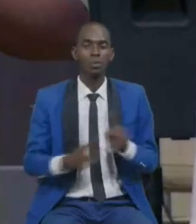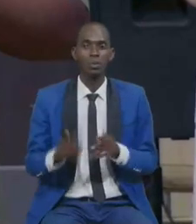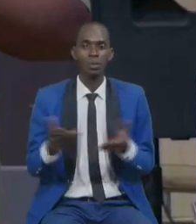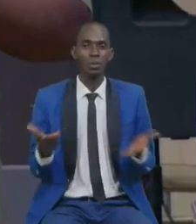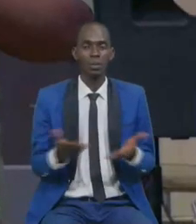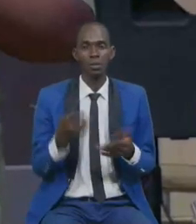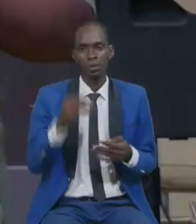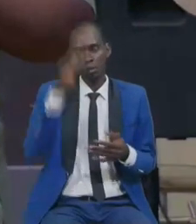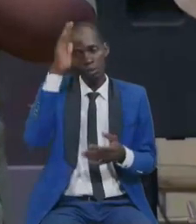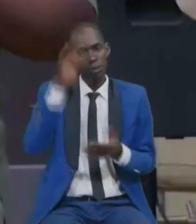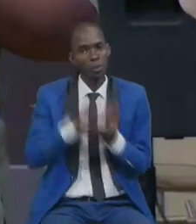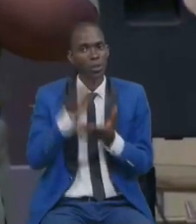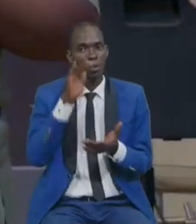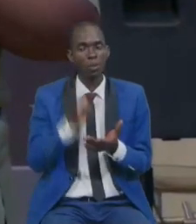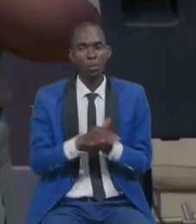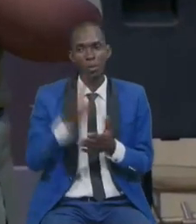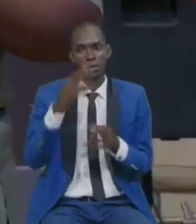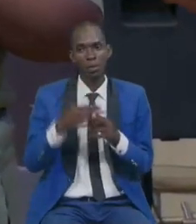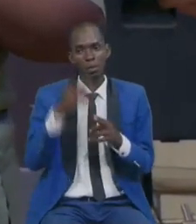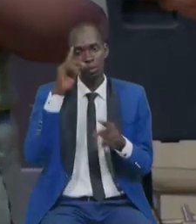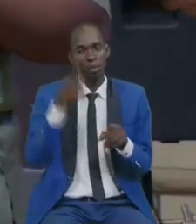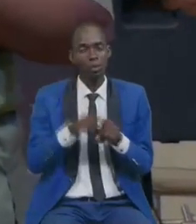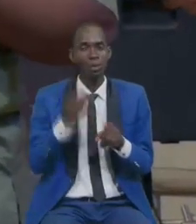moi. Frère et sœur Jim.